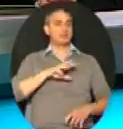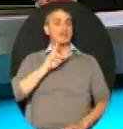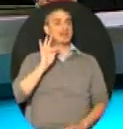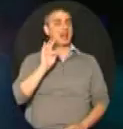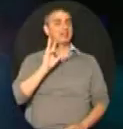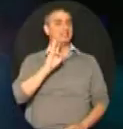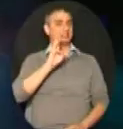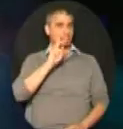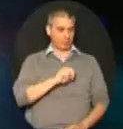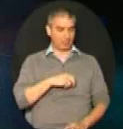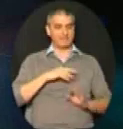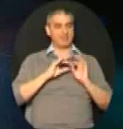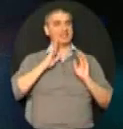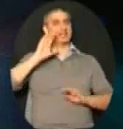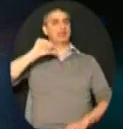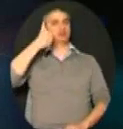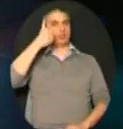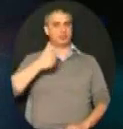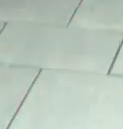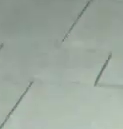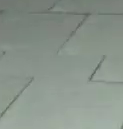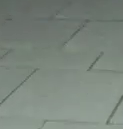ששון. ואנחנו לקריאה הראשונה.